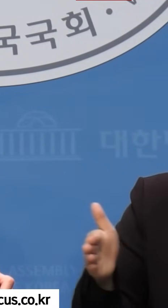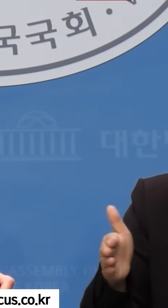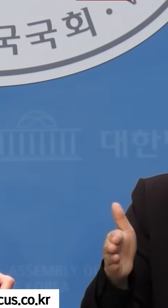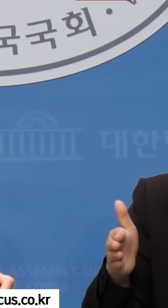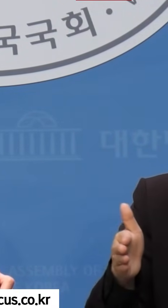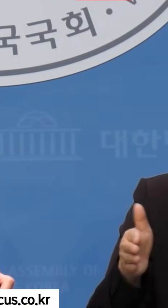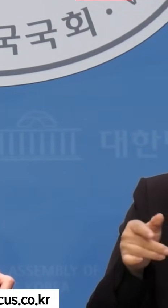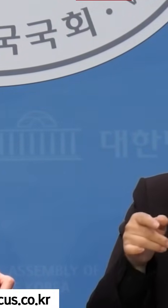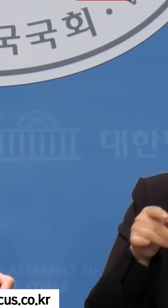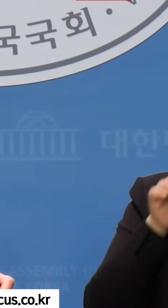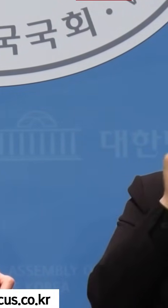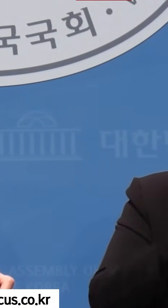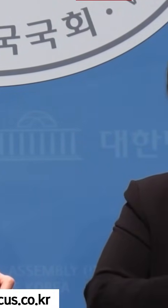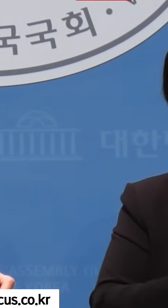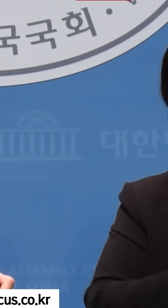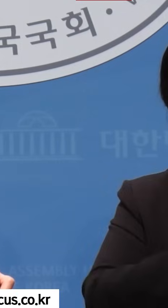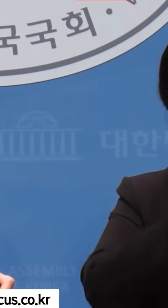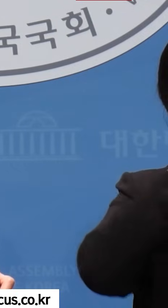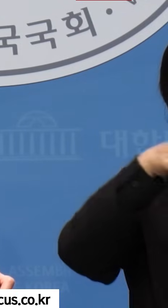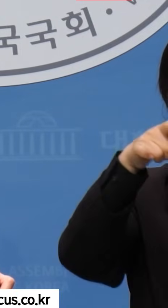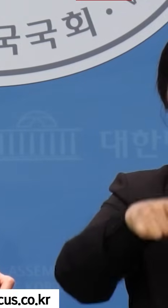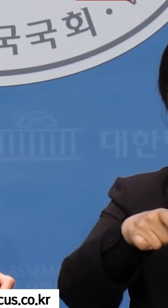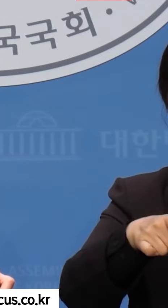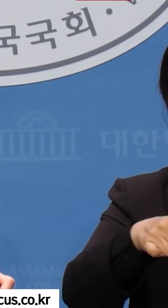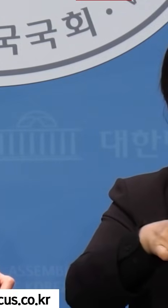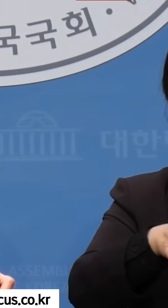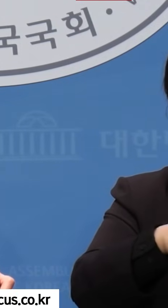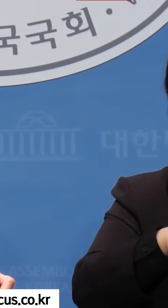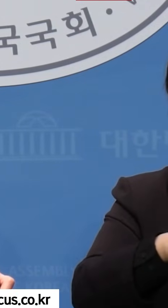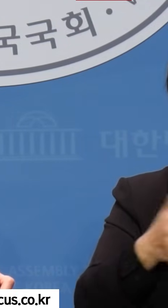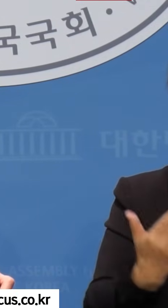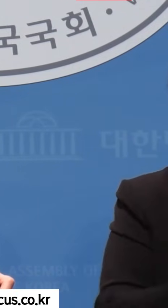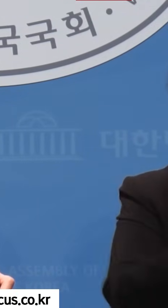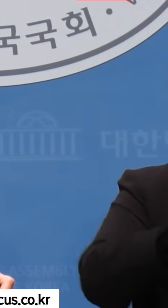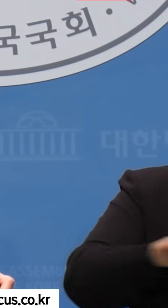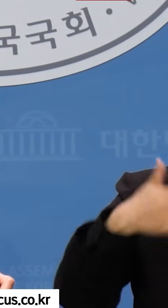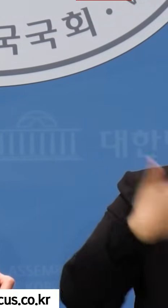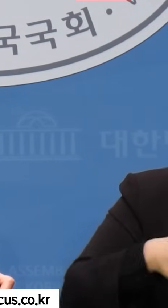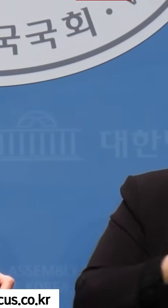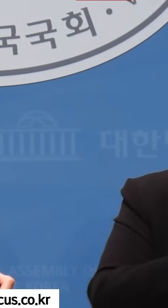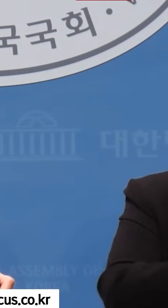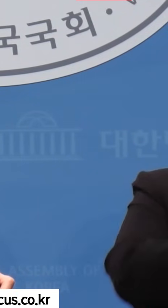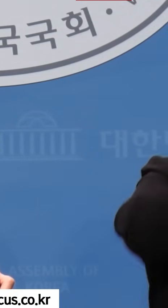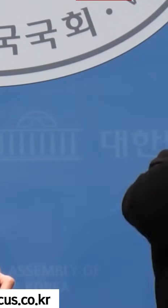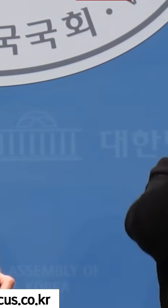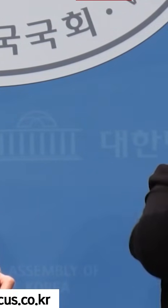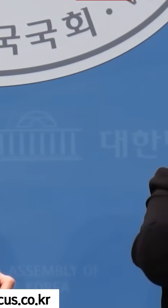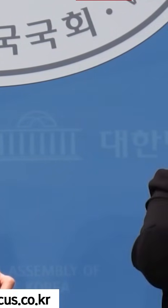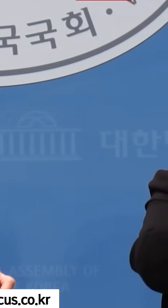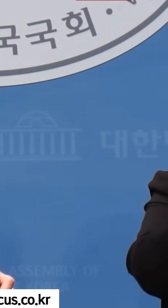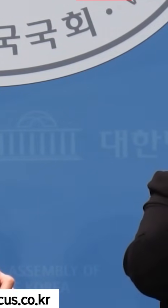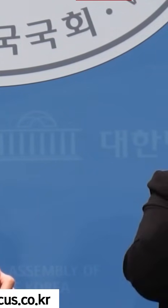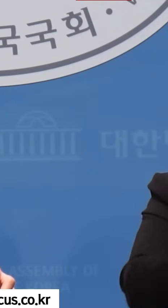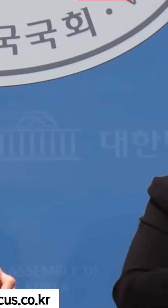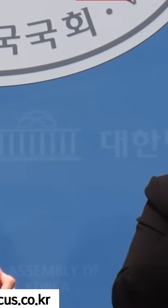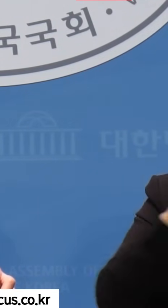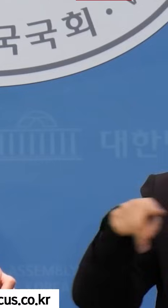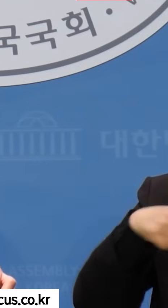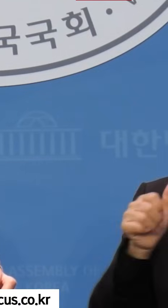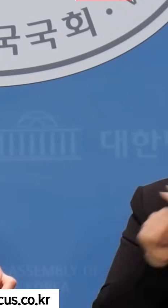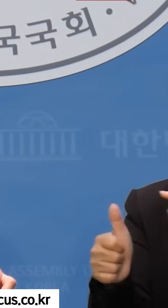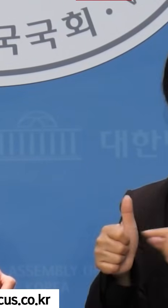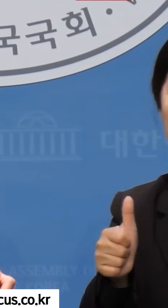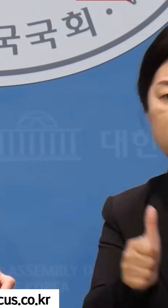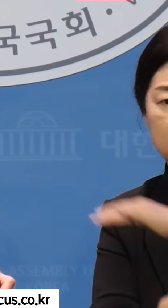검찰청이죠. 지금 미제 사건을 빨리 해도 부족할 텐데 지금 야당 죽이기, 야당 대표 죽이기, 또